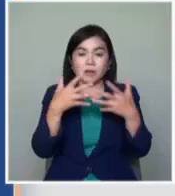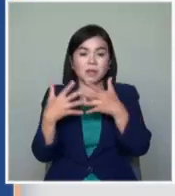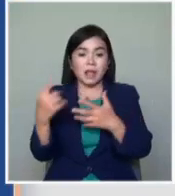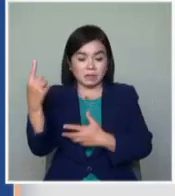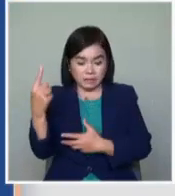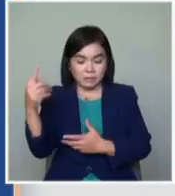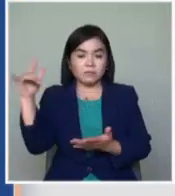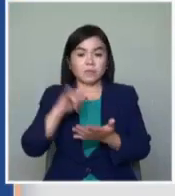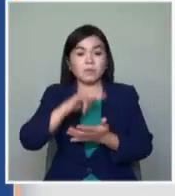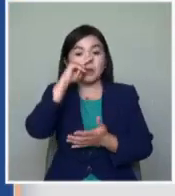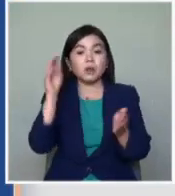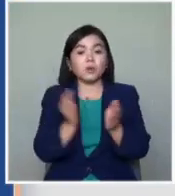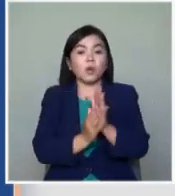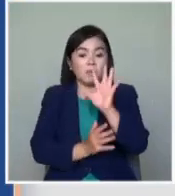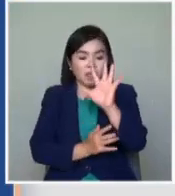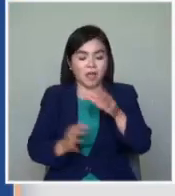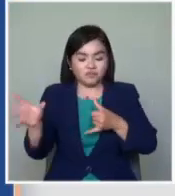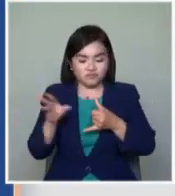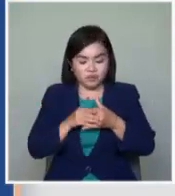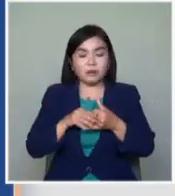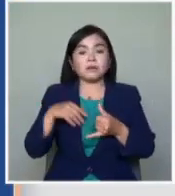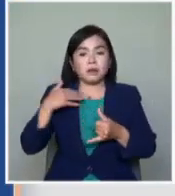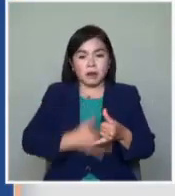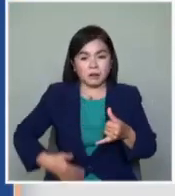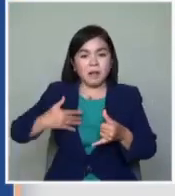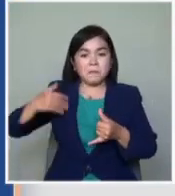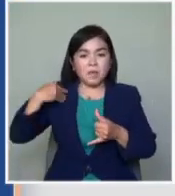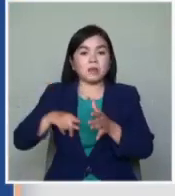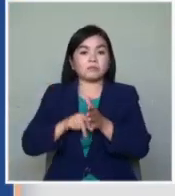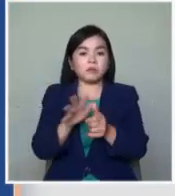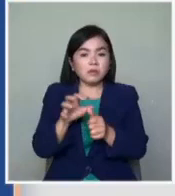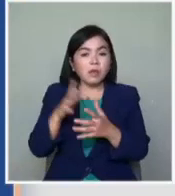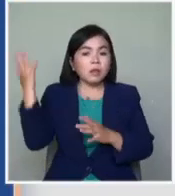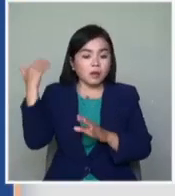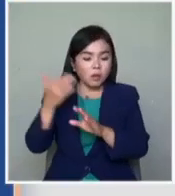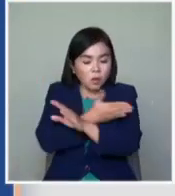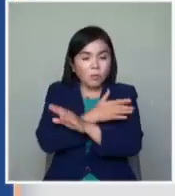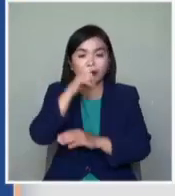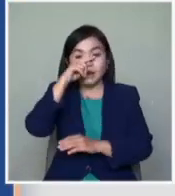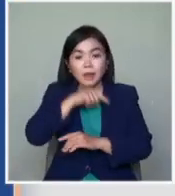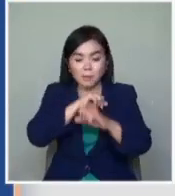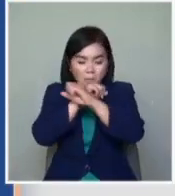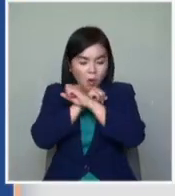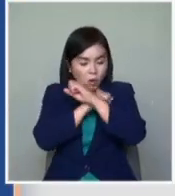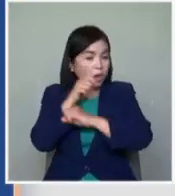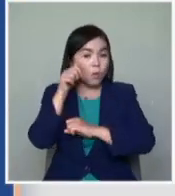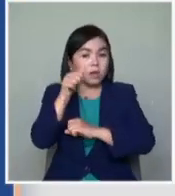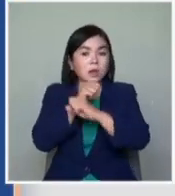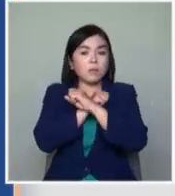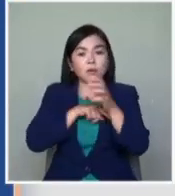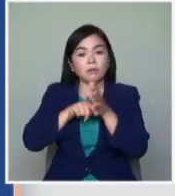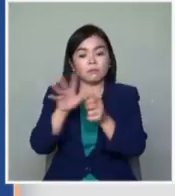า1รายค่ะนี่เป็นภาพรวมที่เกิดขึ้นวันนี้นะคะก็ต้องยอมรับว่าที่ผ่านมาเราเองสามารถควบคุมสถานการณ์การระบาดได้ดีน